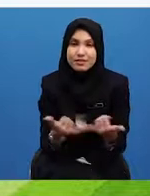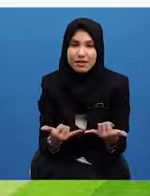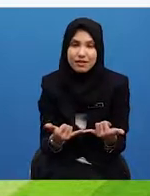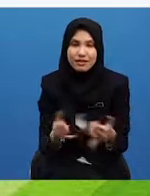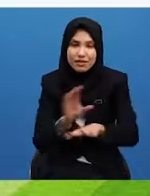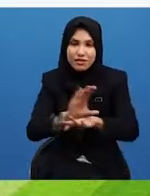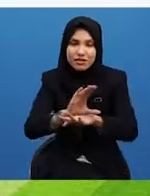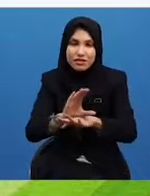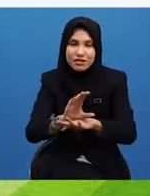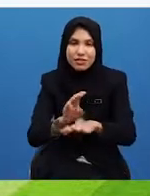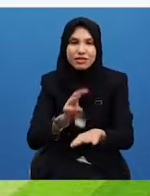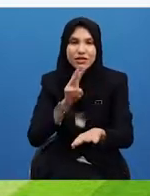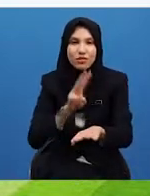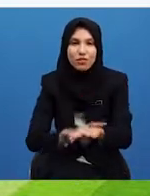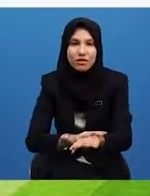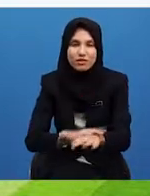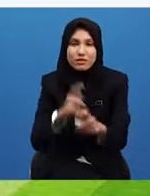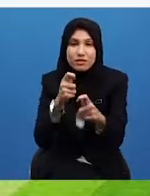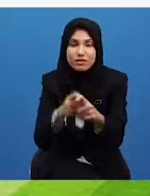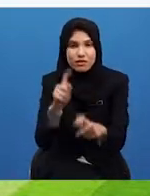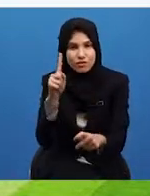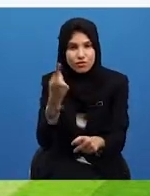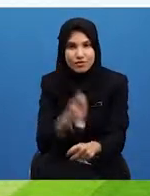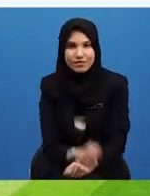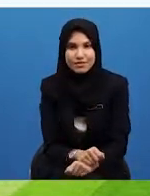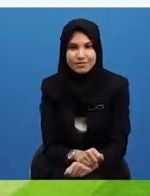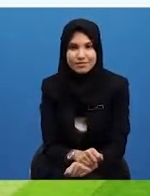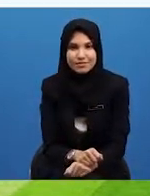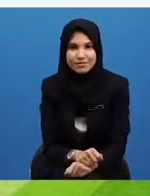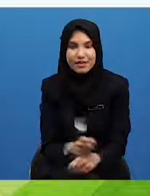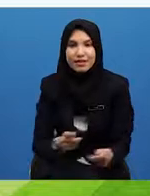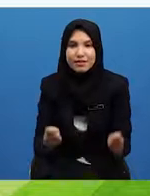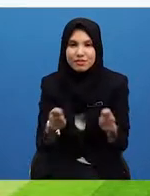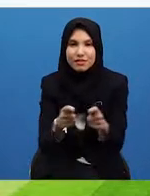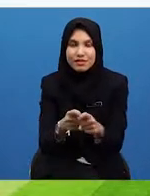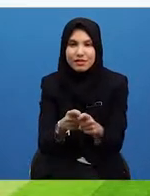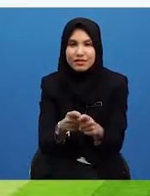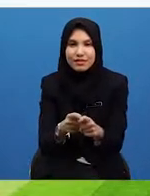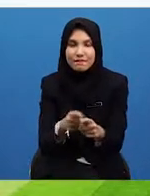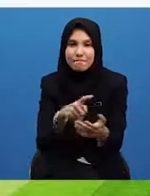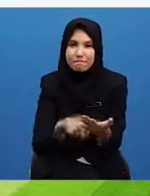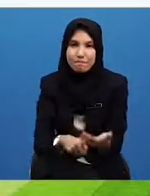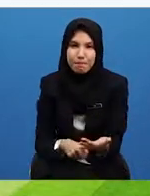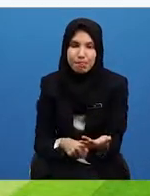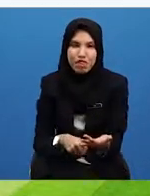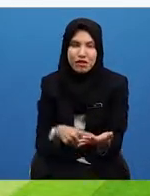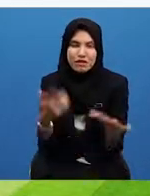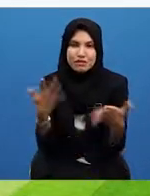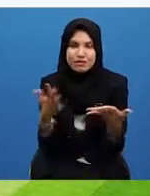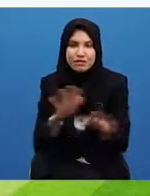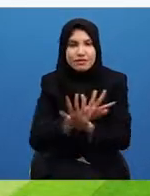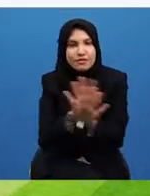pada waktu tertentu sahaja seperti apabila kejadiaan